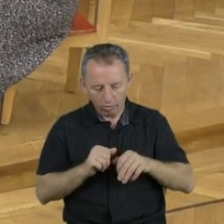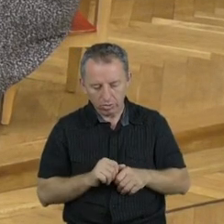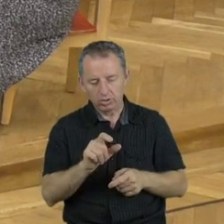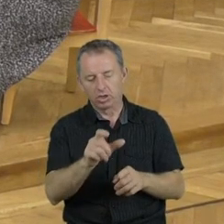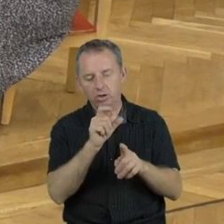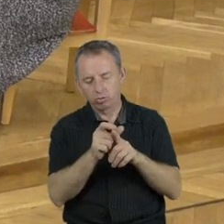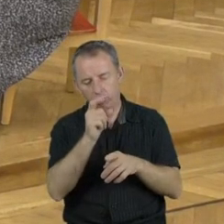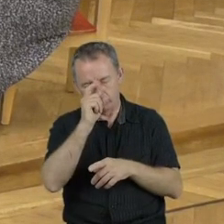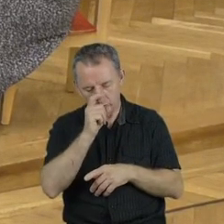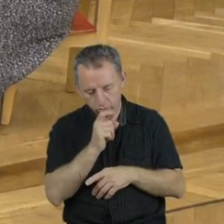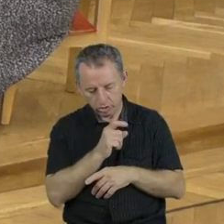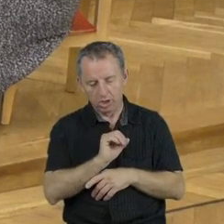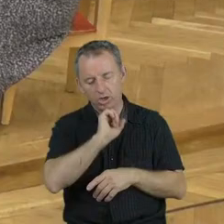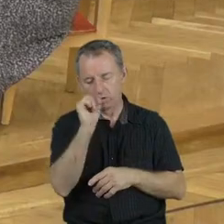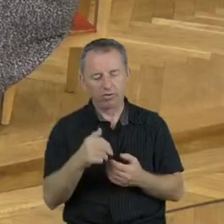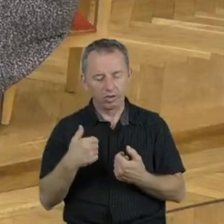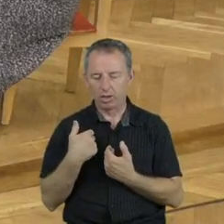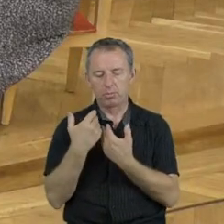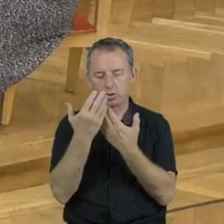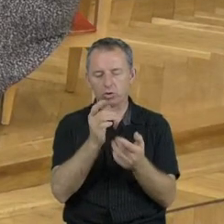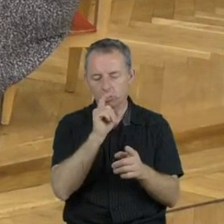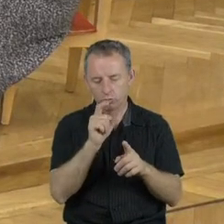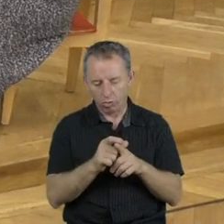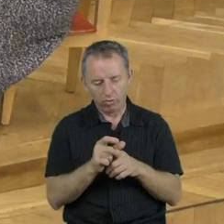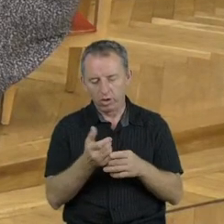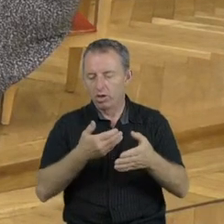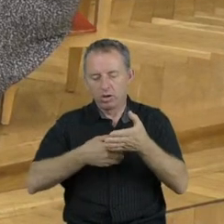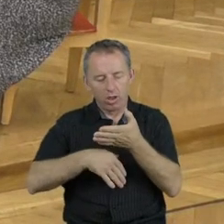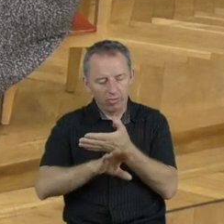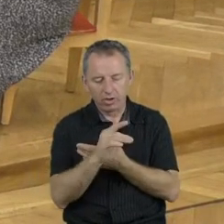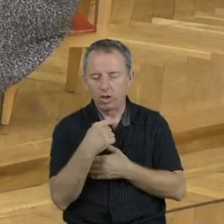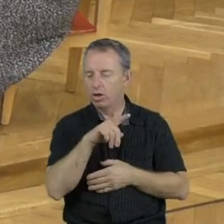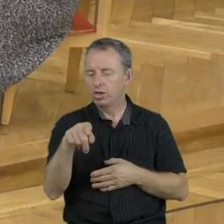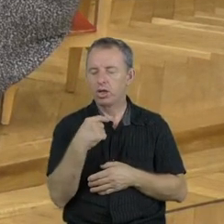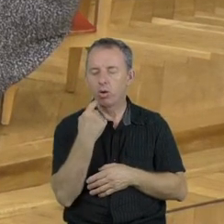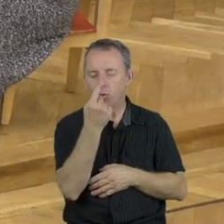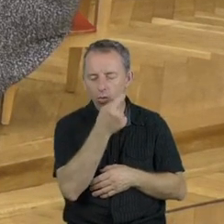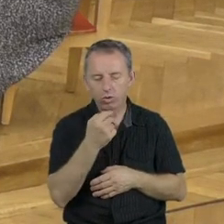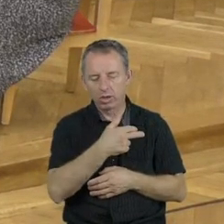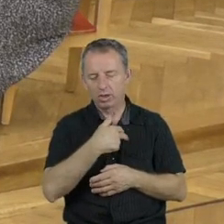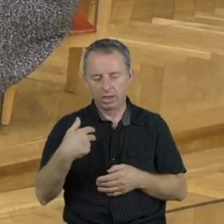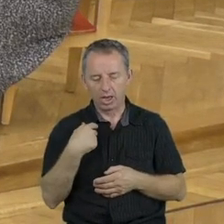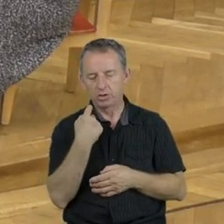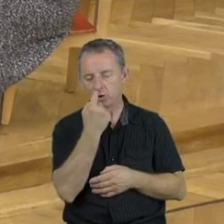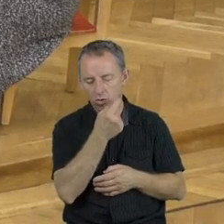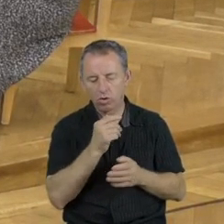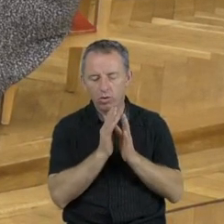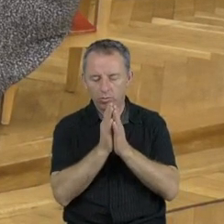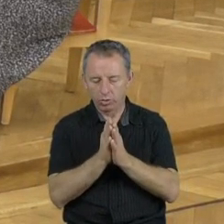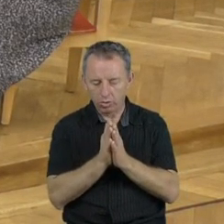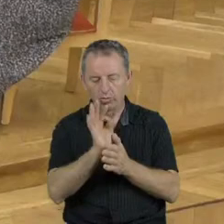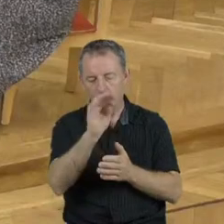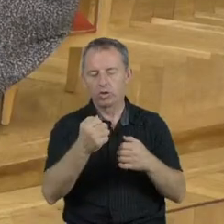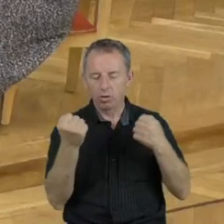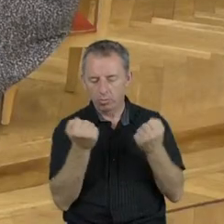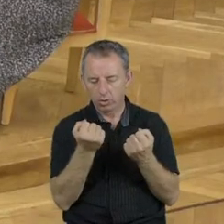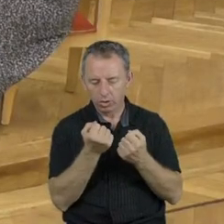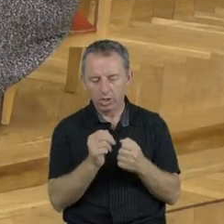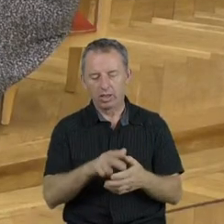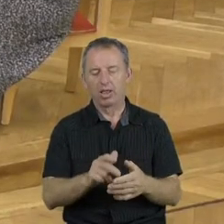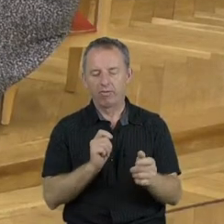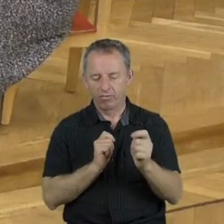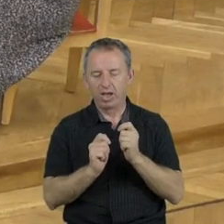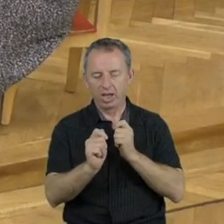słowa, aby żadne nieprzyzwoite słowo nie wychodziło z ich ust, z naszych ust. Proszę Cię o Twoją moc na te